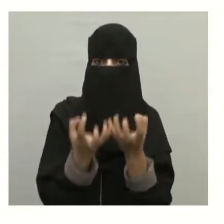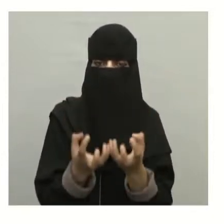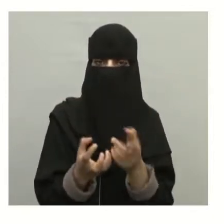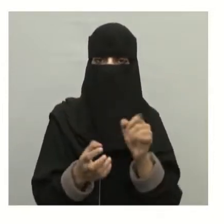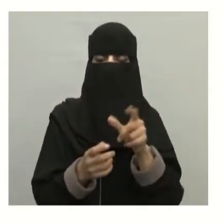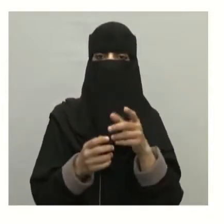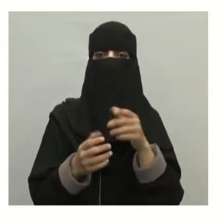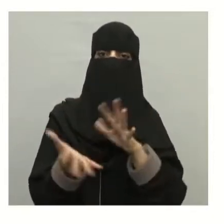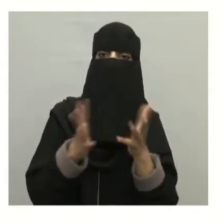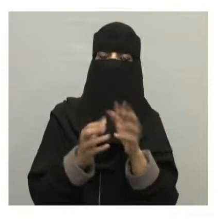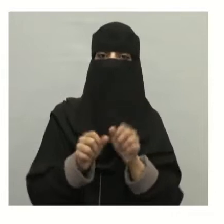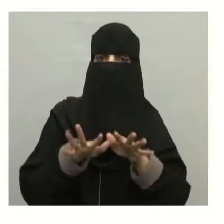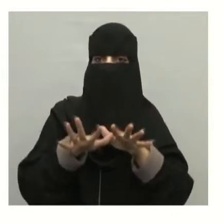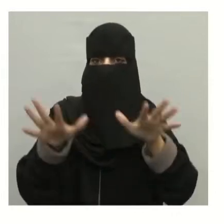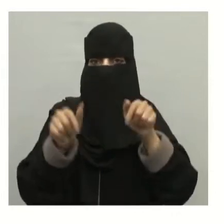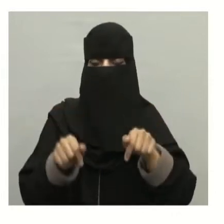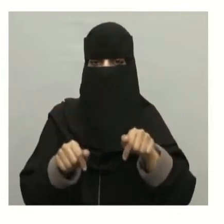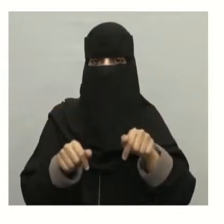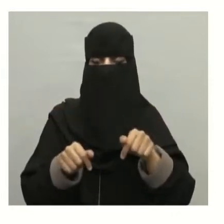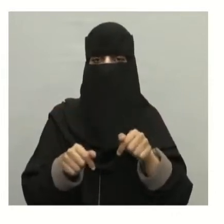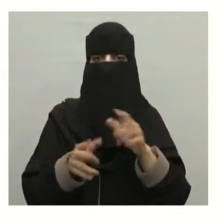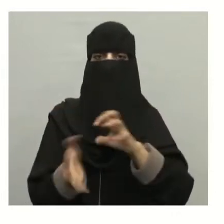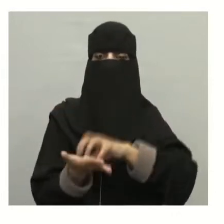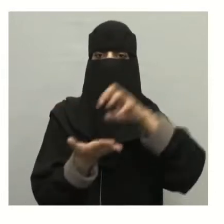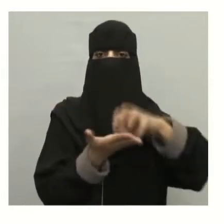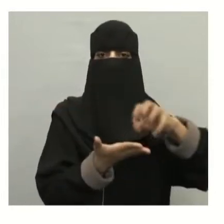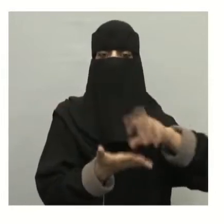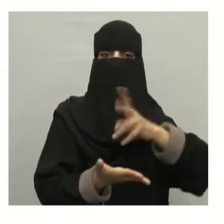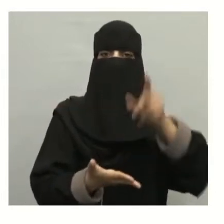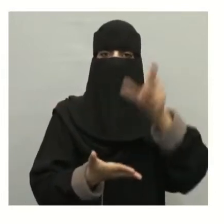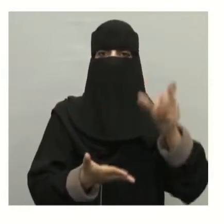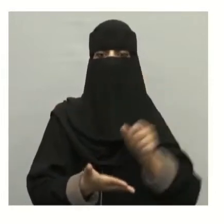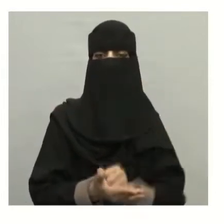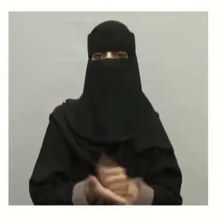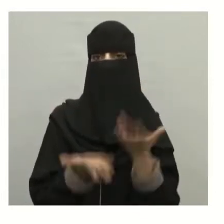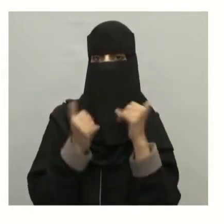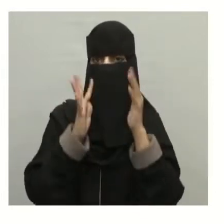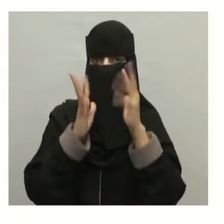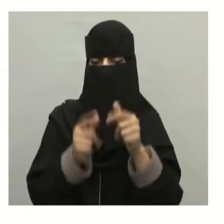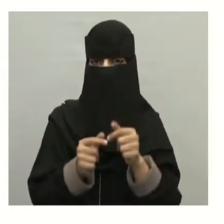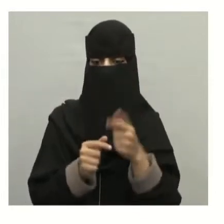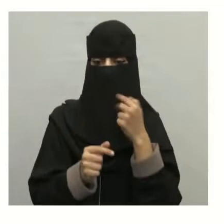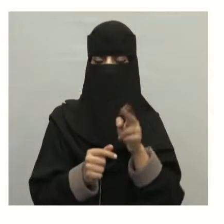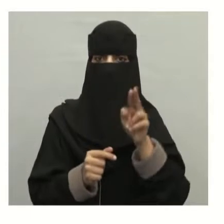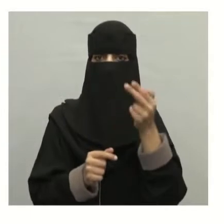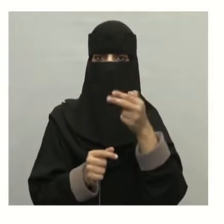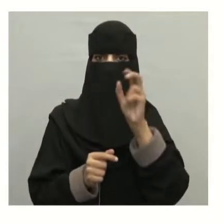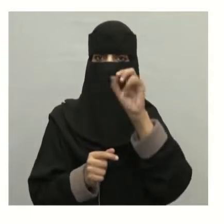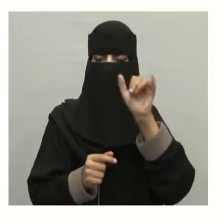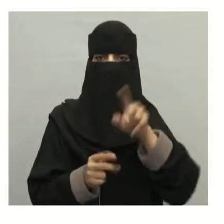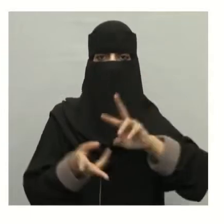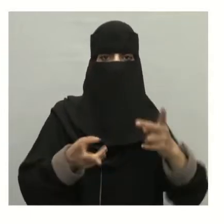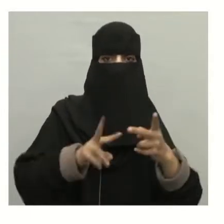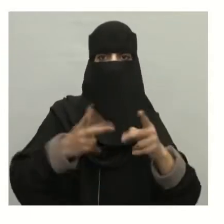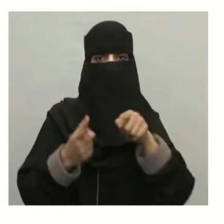من احتمالية انتشارها ونقلها للآخرين. ذكرنا التعقيم يختلف على